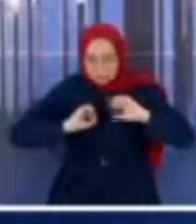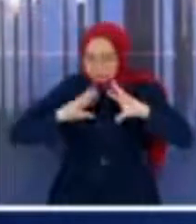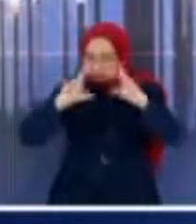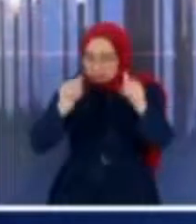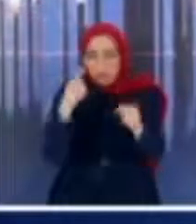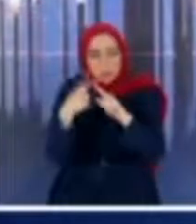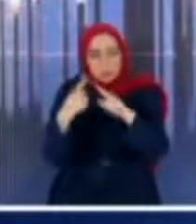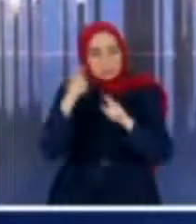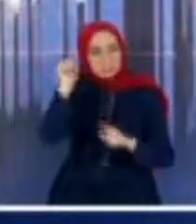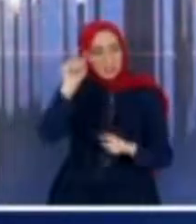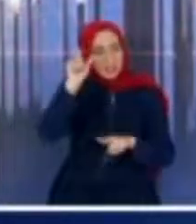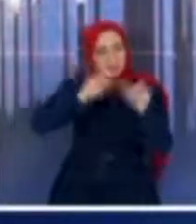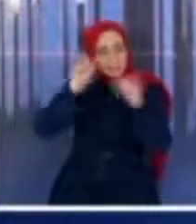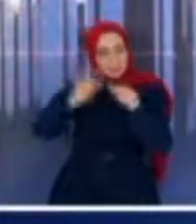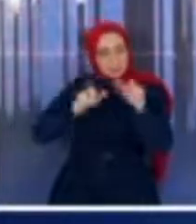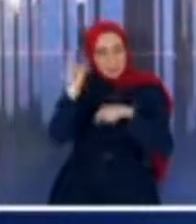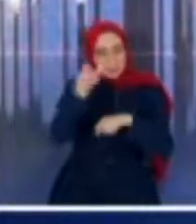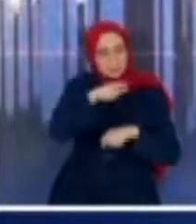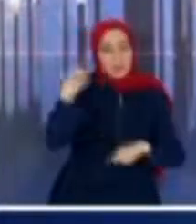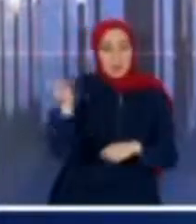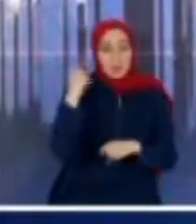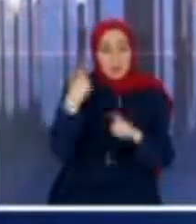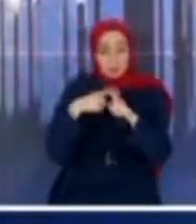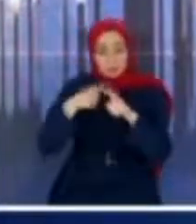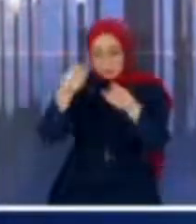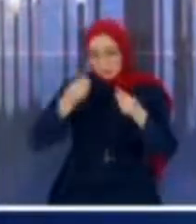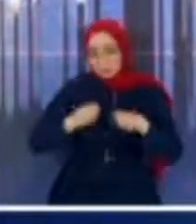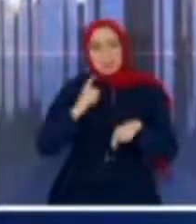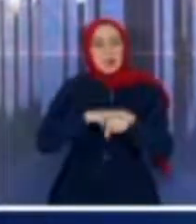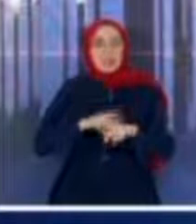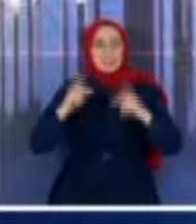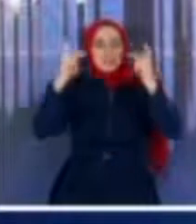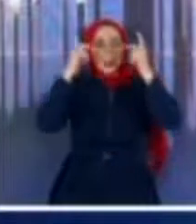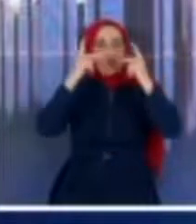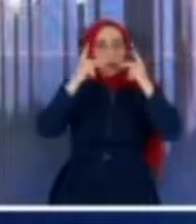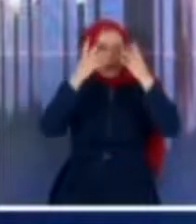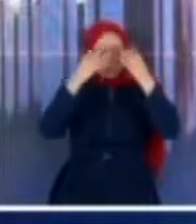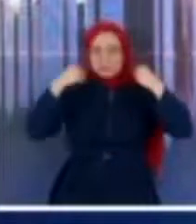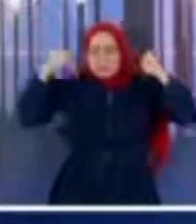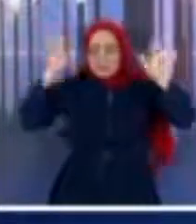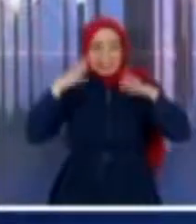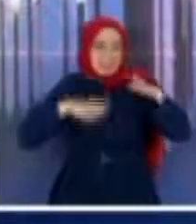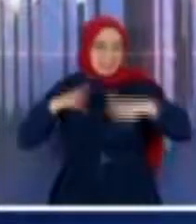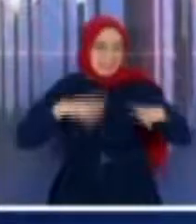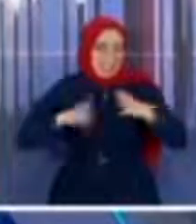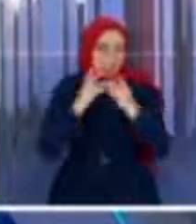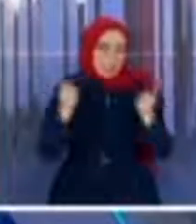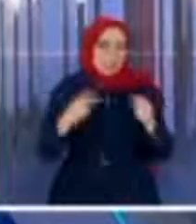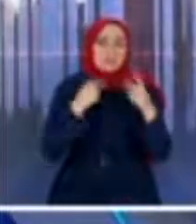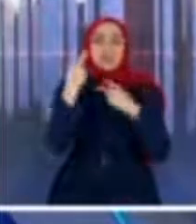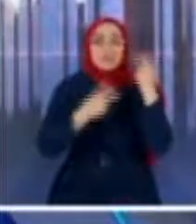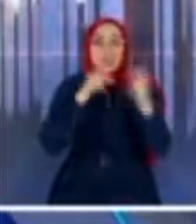وراك شعب كامل وراك برشا عبيد، الوقت هذاك معناها تنسى التعب الكل. صوتونا على الادو